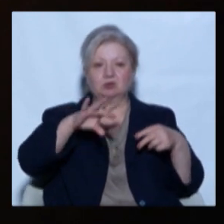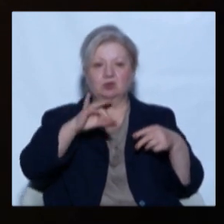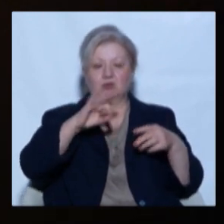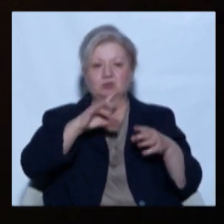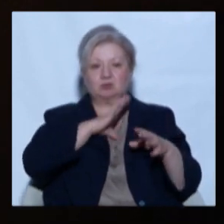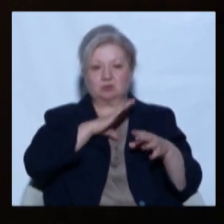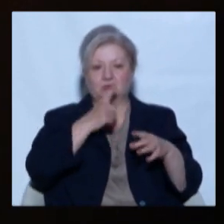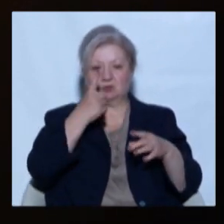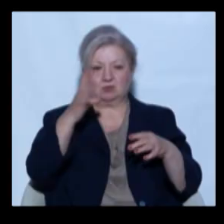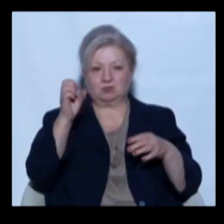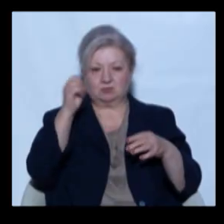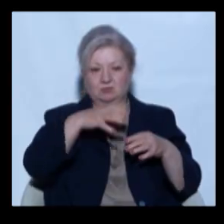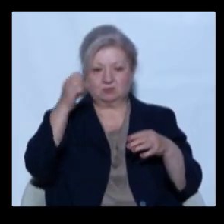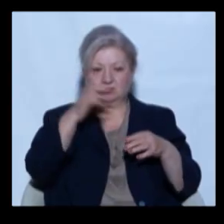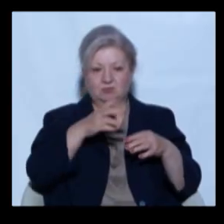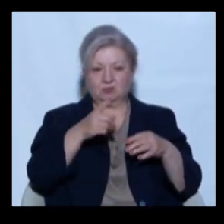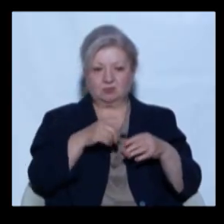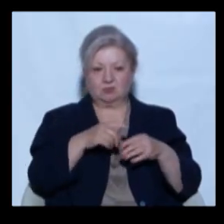წამში, ანუ 9 წამში ეხა.